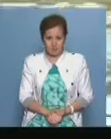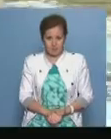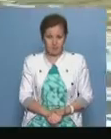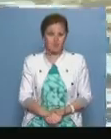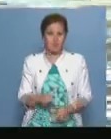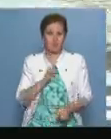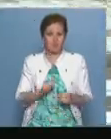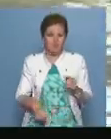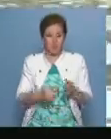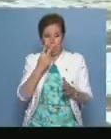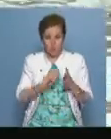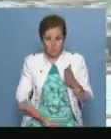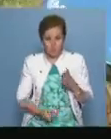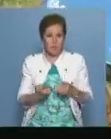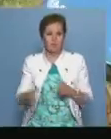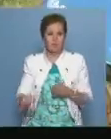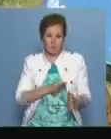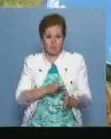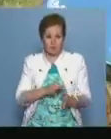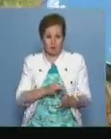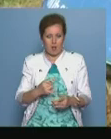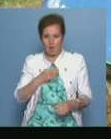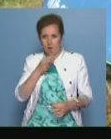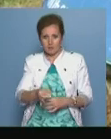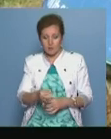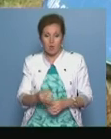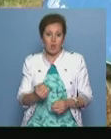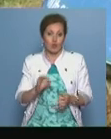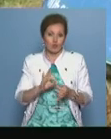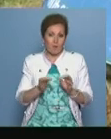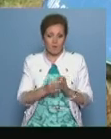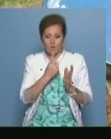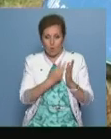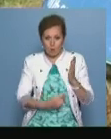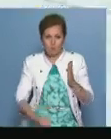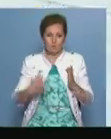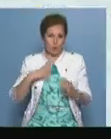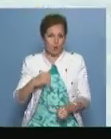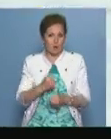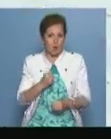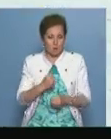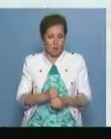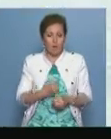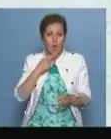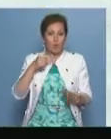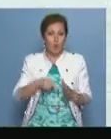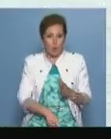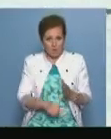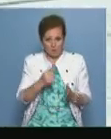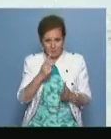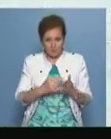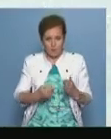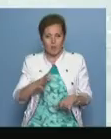Быстрое погружение и молниеносная реакция. Ижевским водолазам приходится работать на большой глубине и в прямом смысле на ощупь.